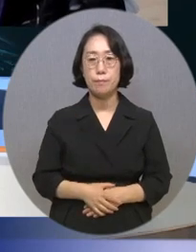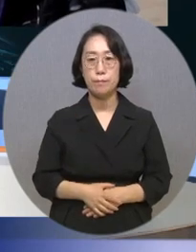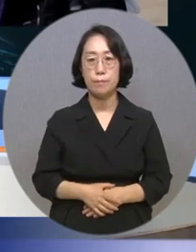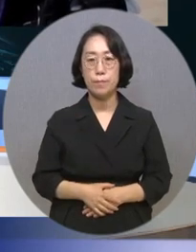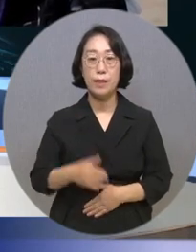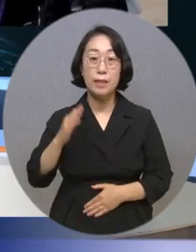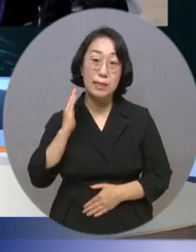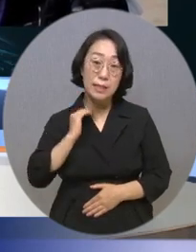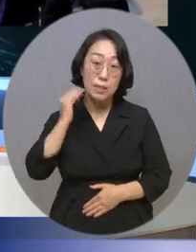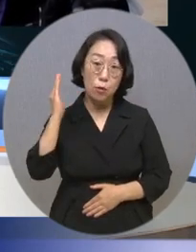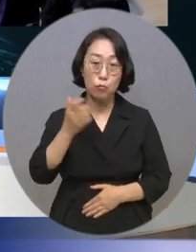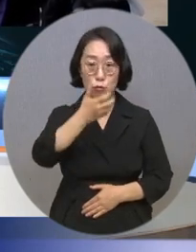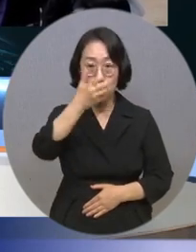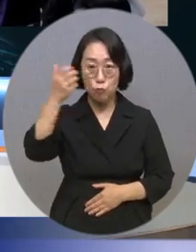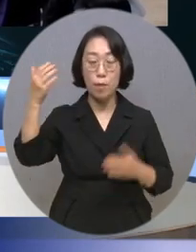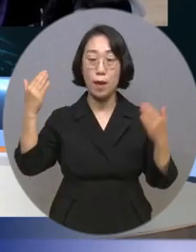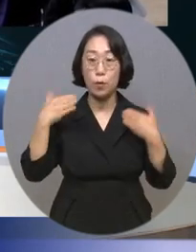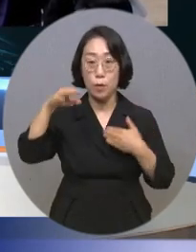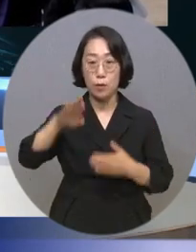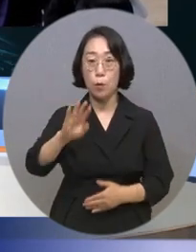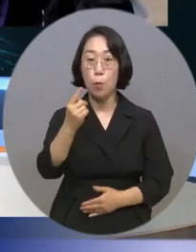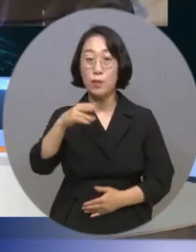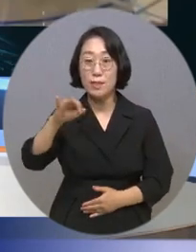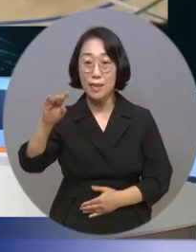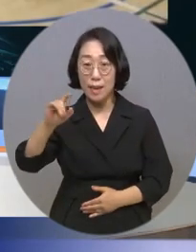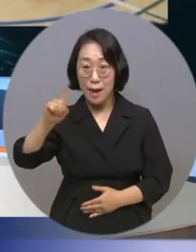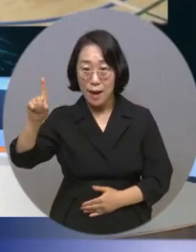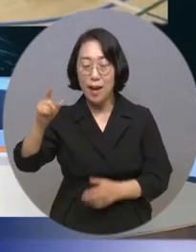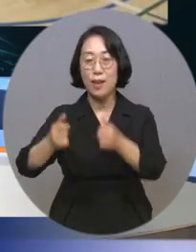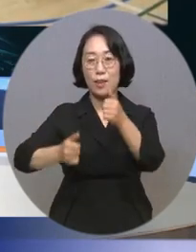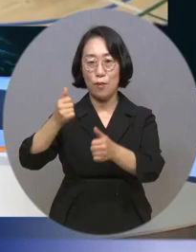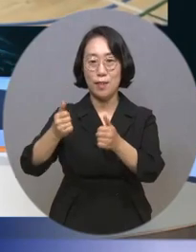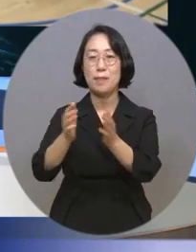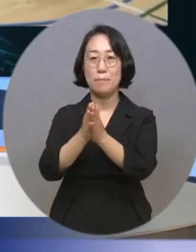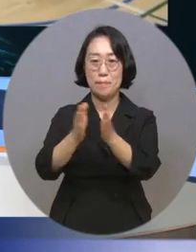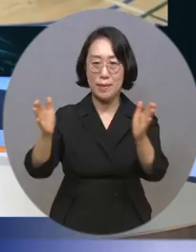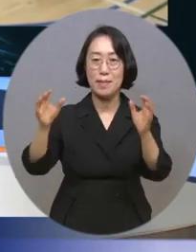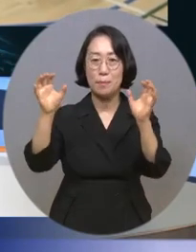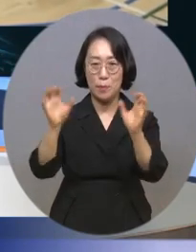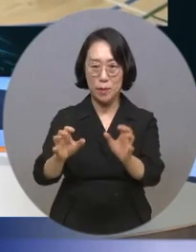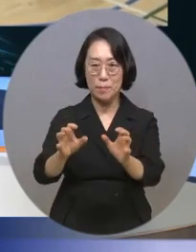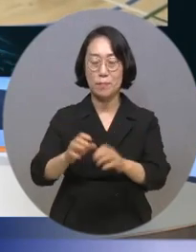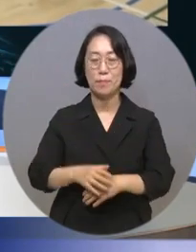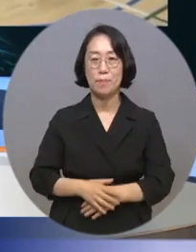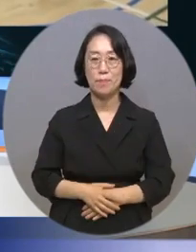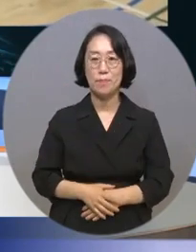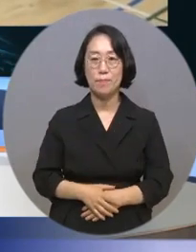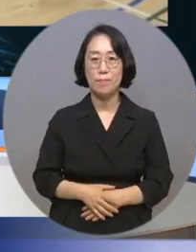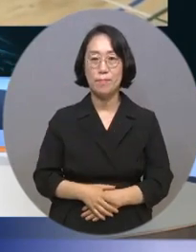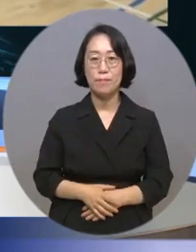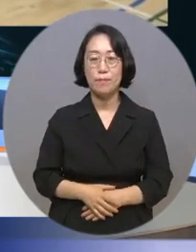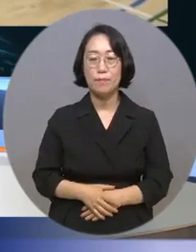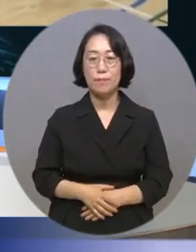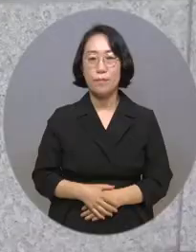의정부 꿈의 학교에서 보치아로 함께하는 시간을 가졌습니다. 정우선 기자가 보도합니다.